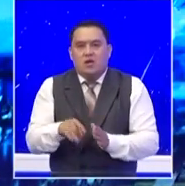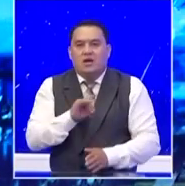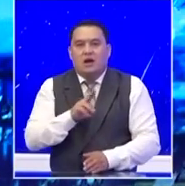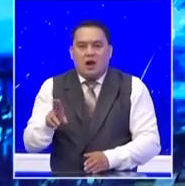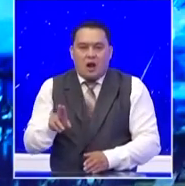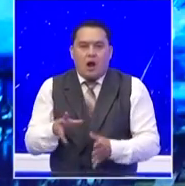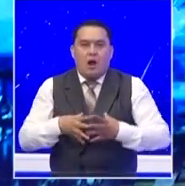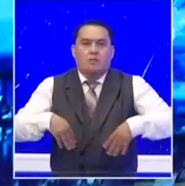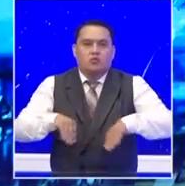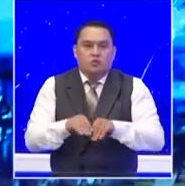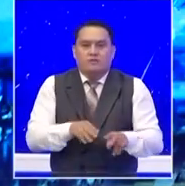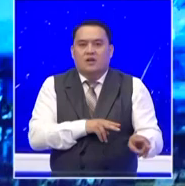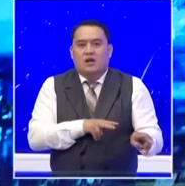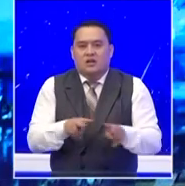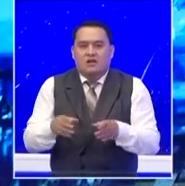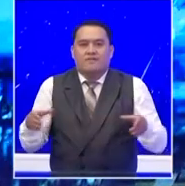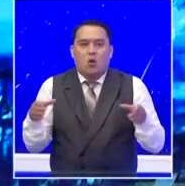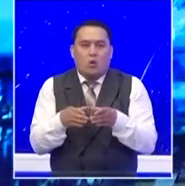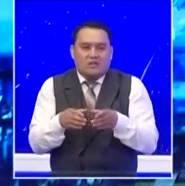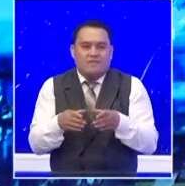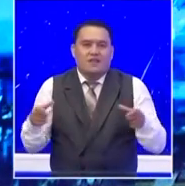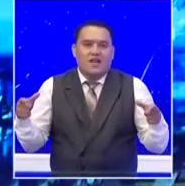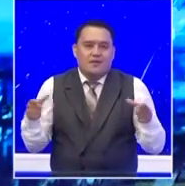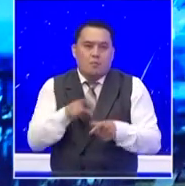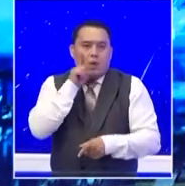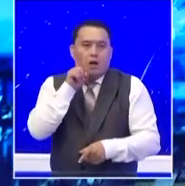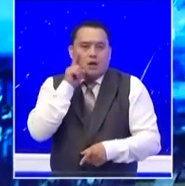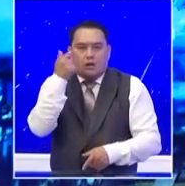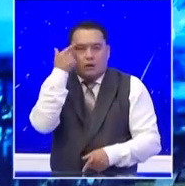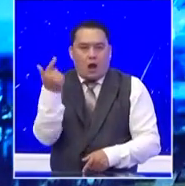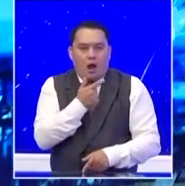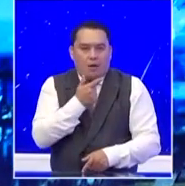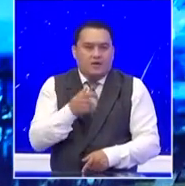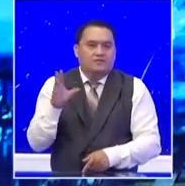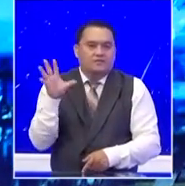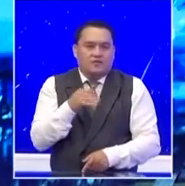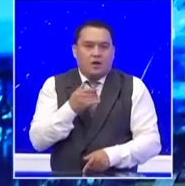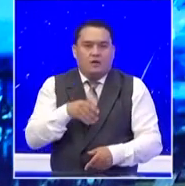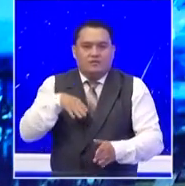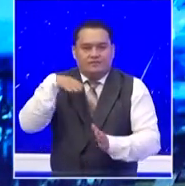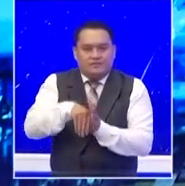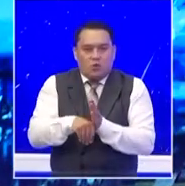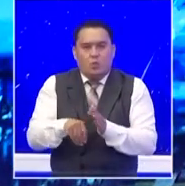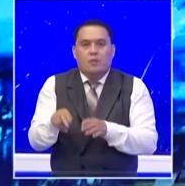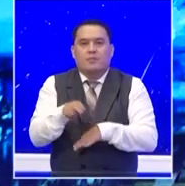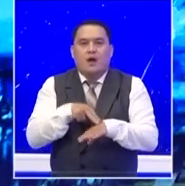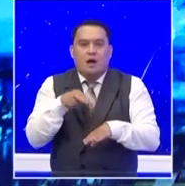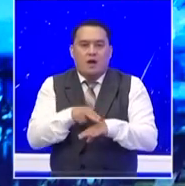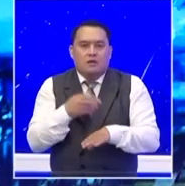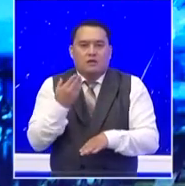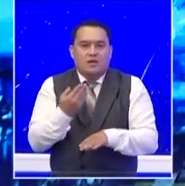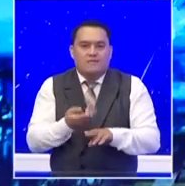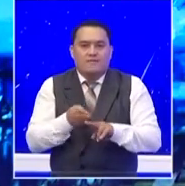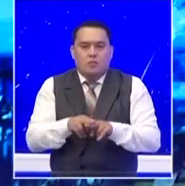введенного в республике и всеобщего карантина. Молодые, грамотные и бесконечно преданные своему делу полицейские